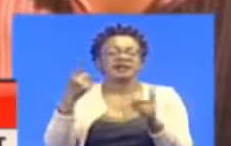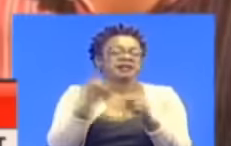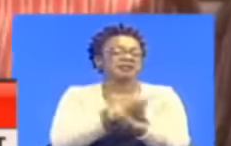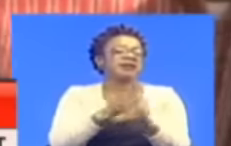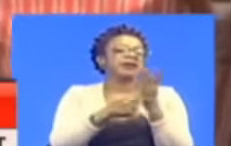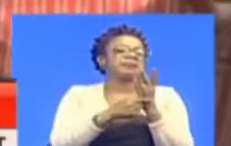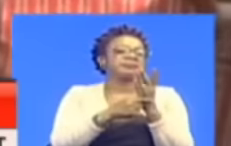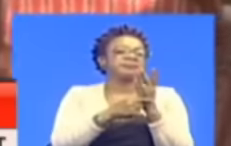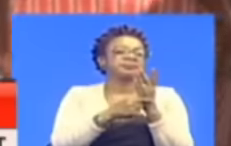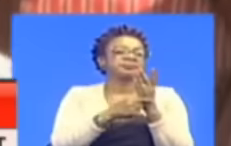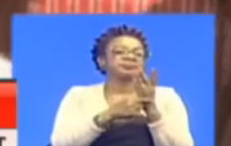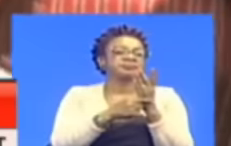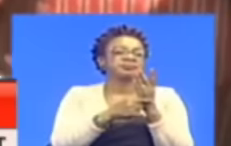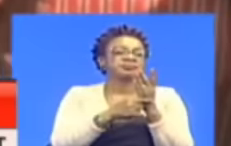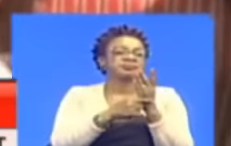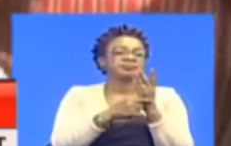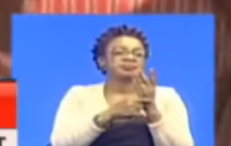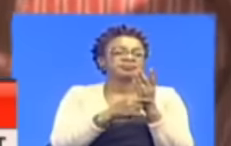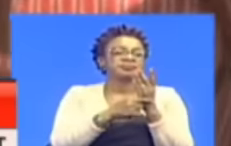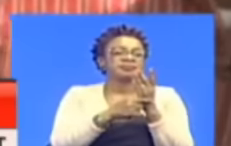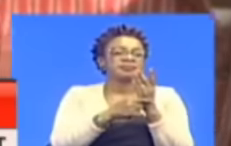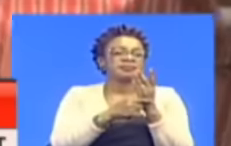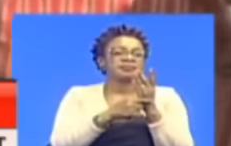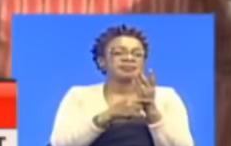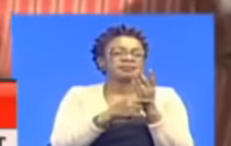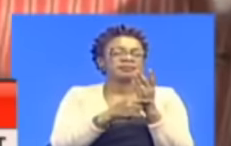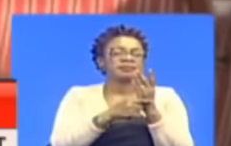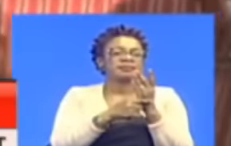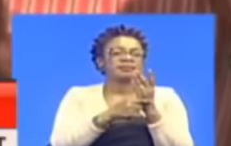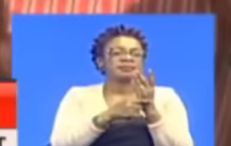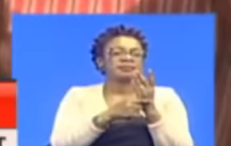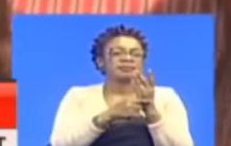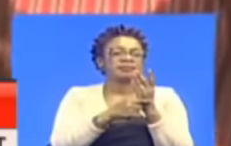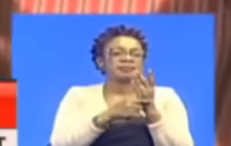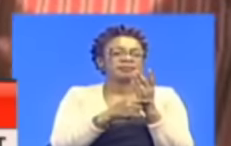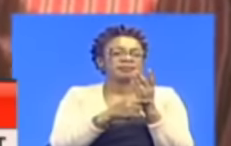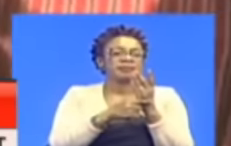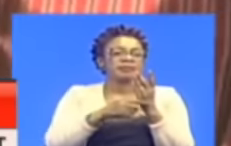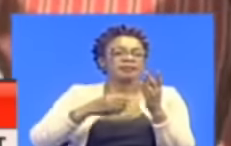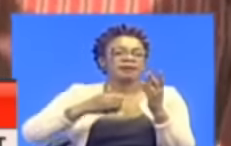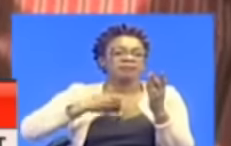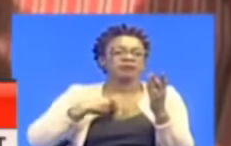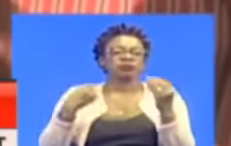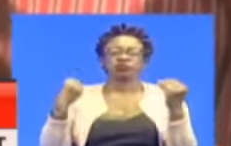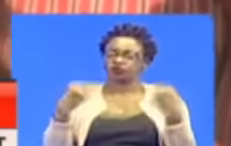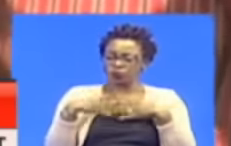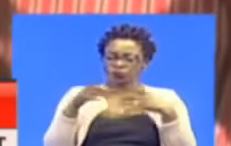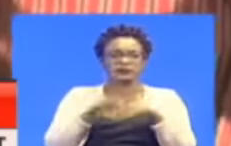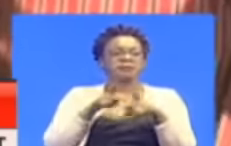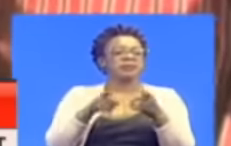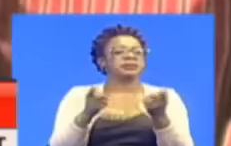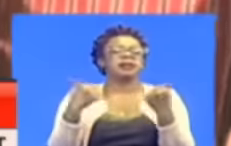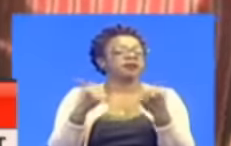Muli. Naomba jamani, sijaika kwa butua kama hii mimi maisha ni